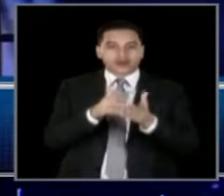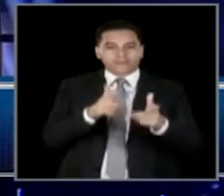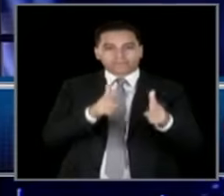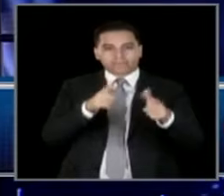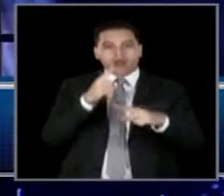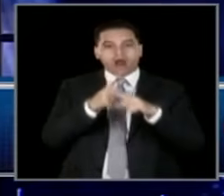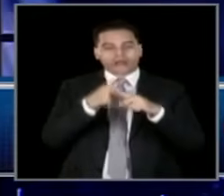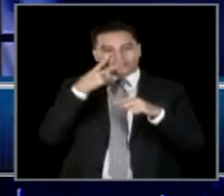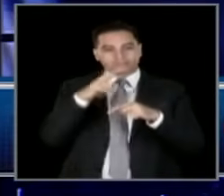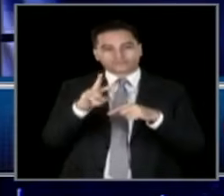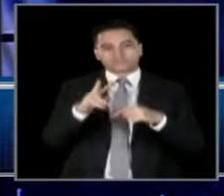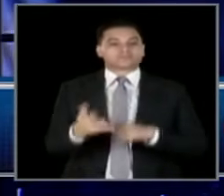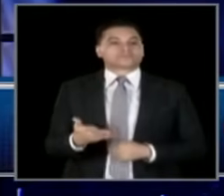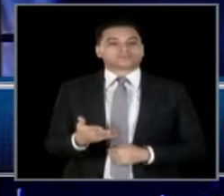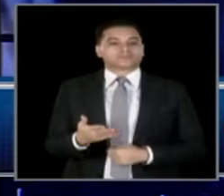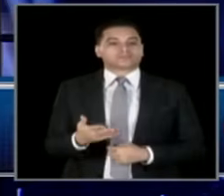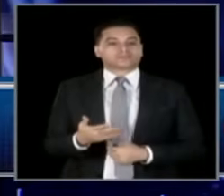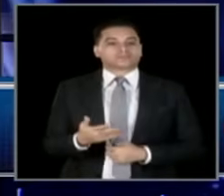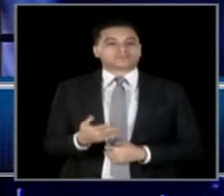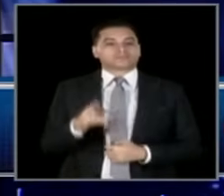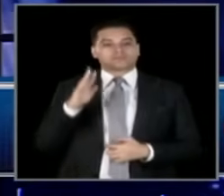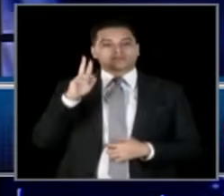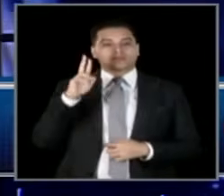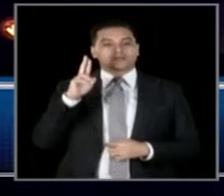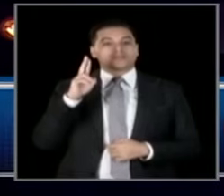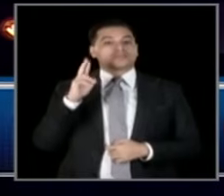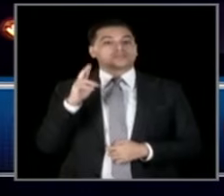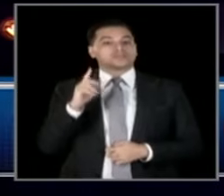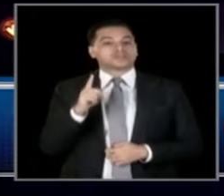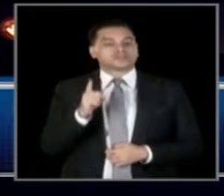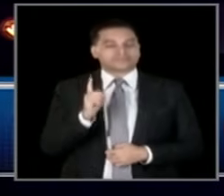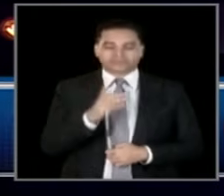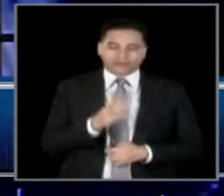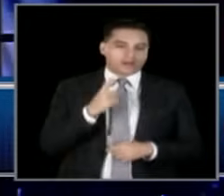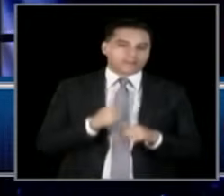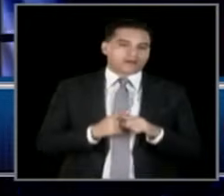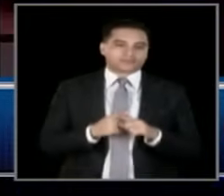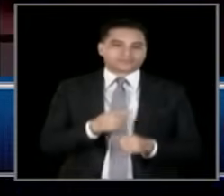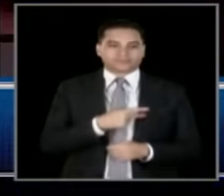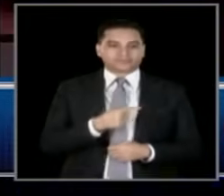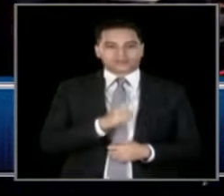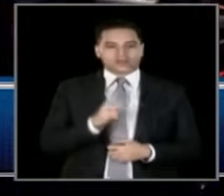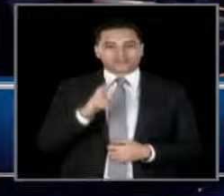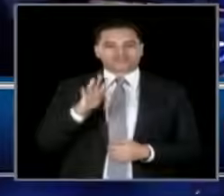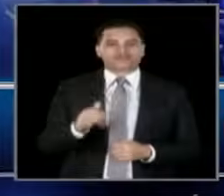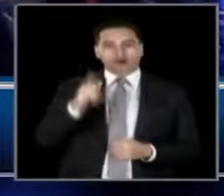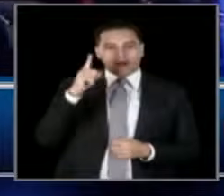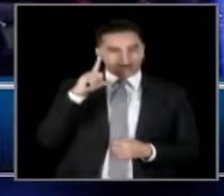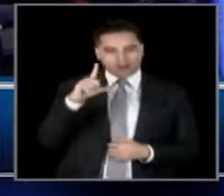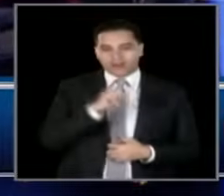الهدف. كرولوس إجابتك شارل لافرا. إجابة خاطئة. ده